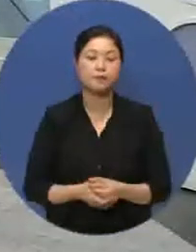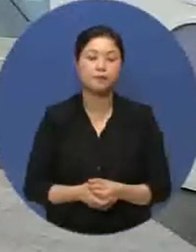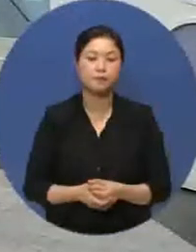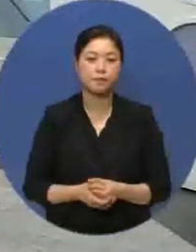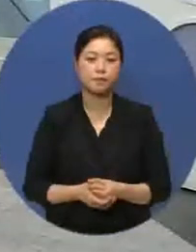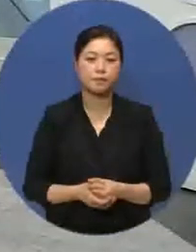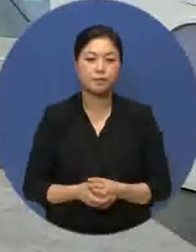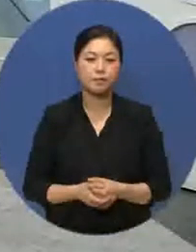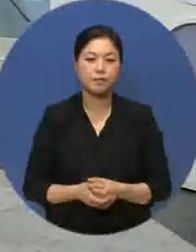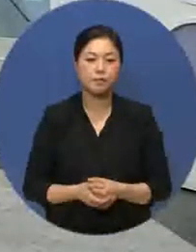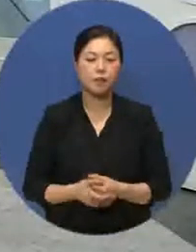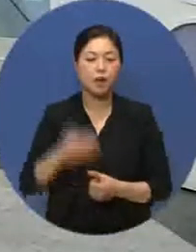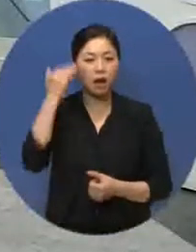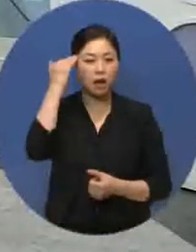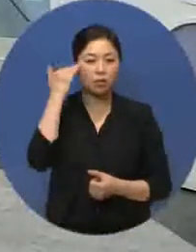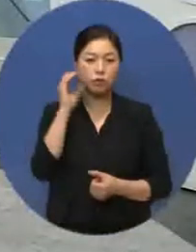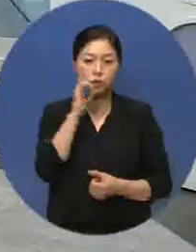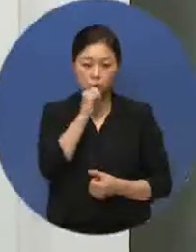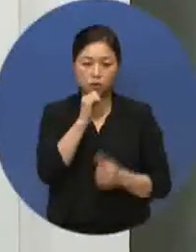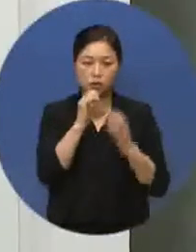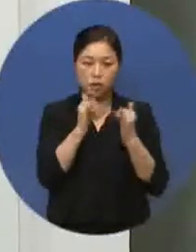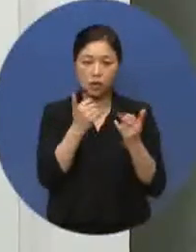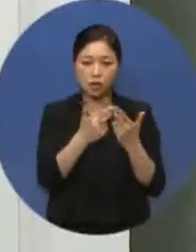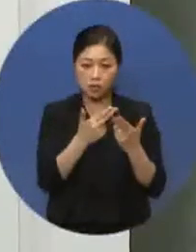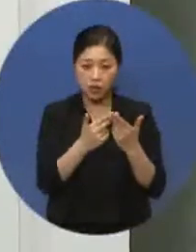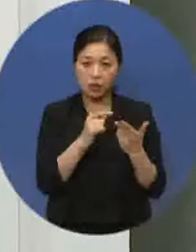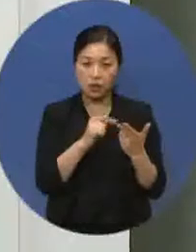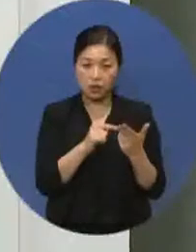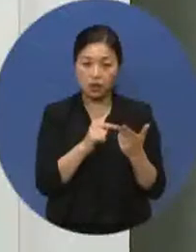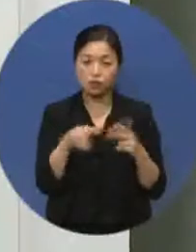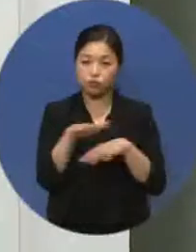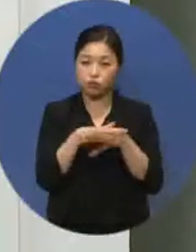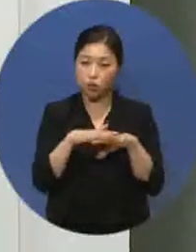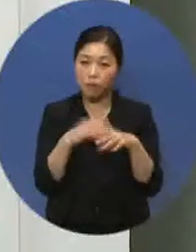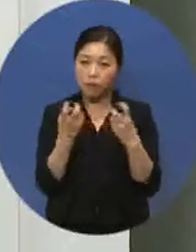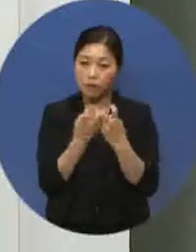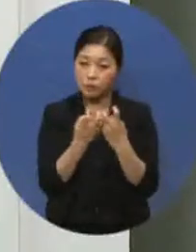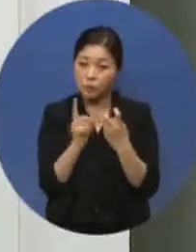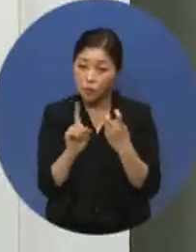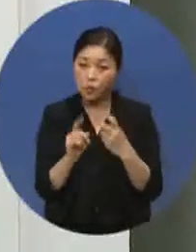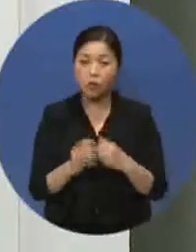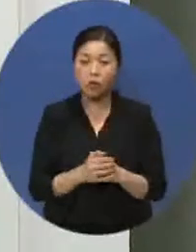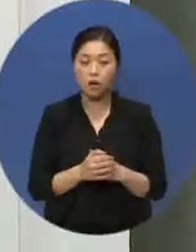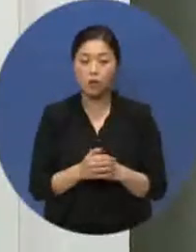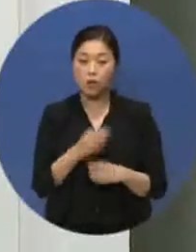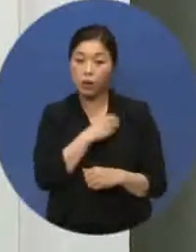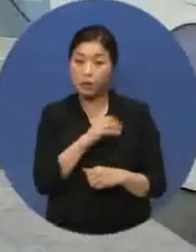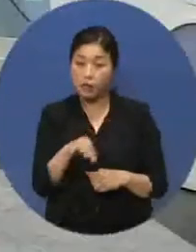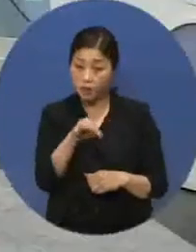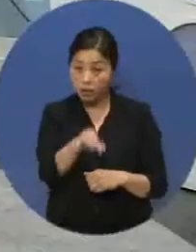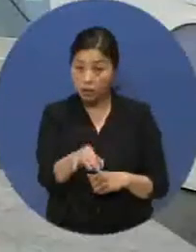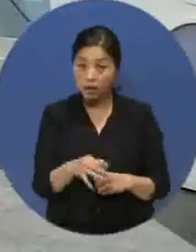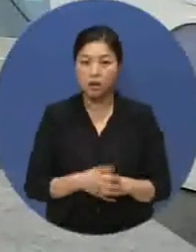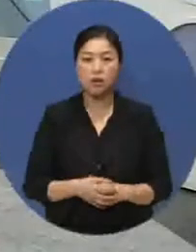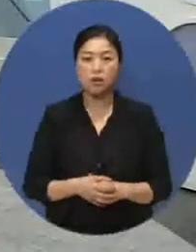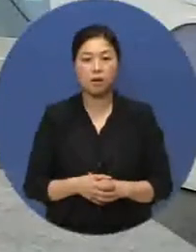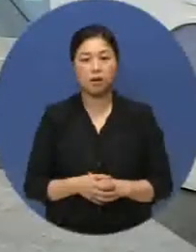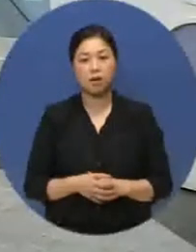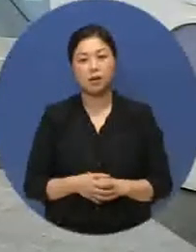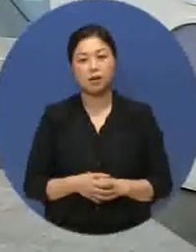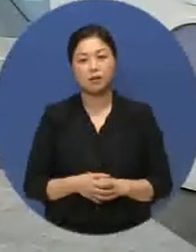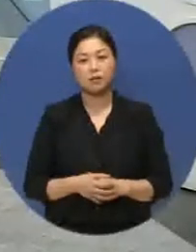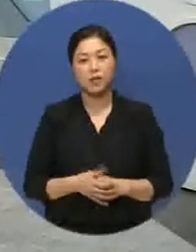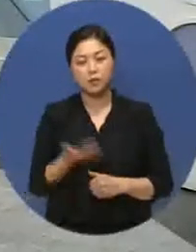그 대한변호사협회가 뭐 어떤 형태로 운영되나요? 회비인가요? 네, 대한변호사협회는 각